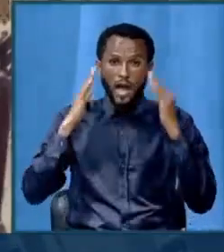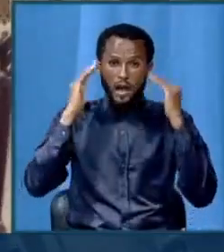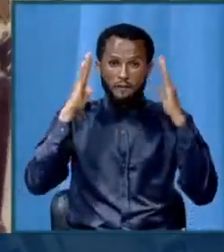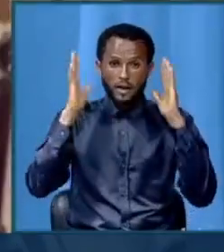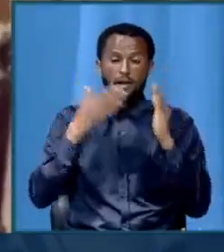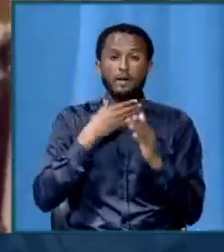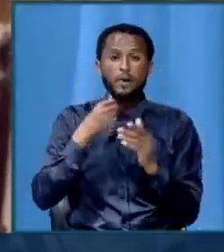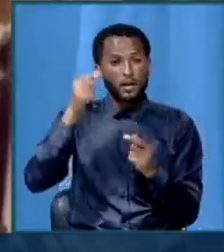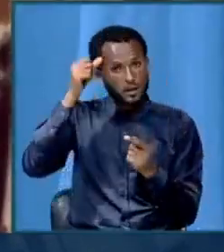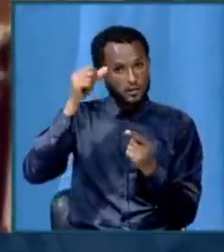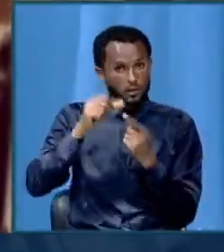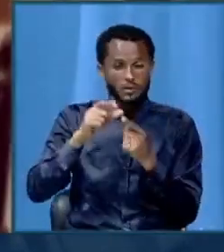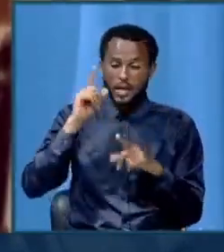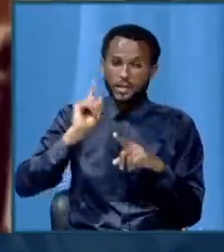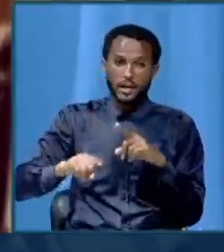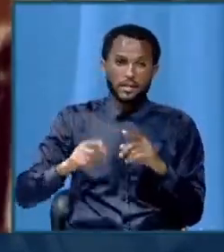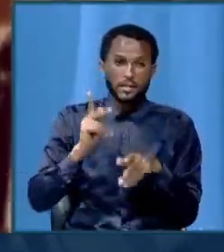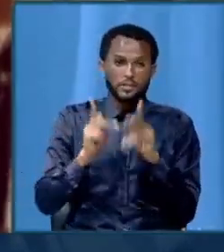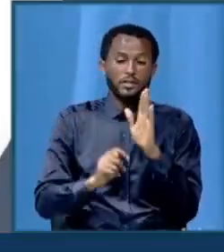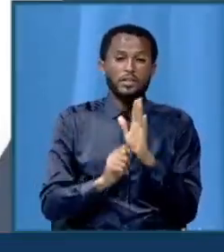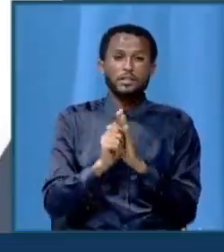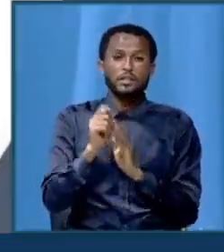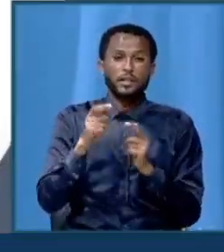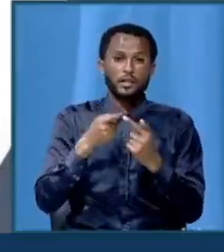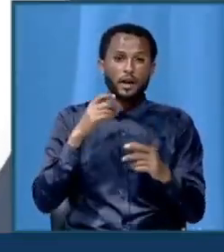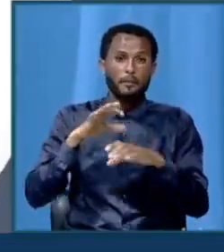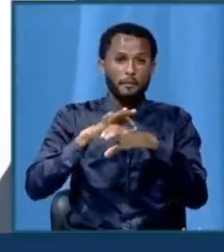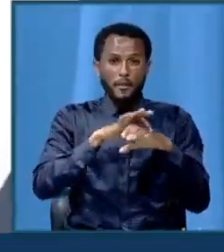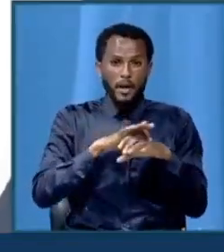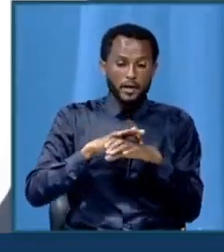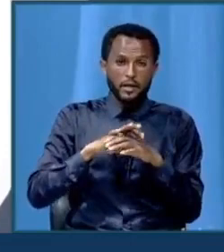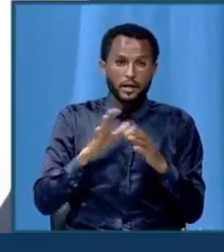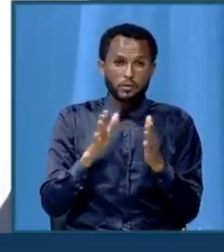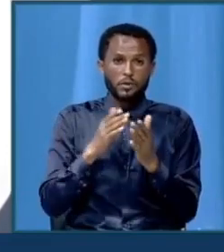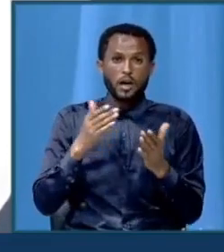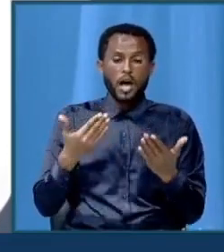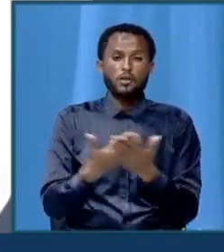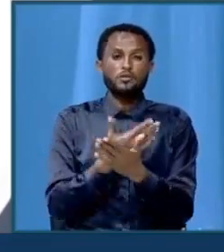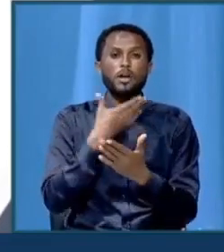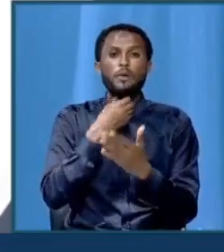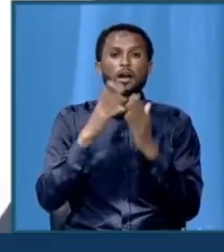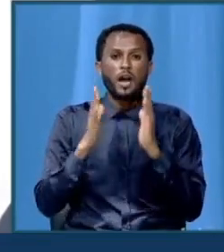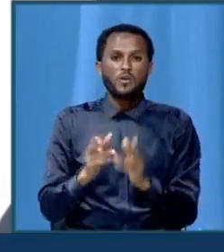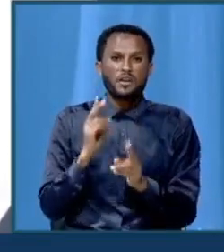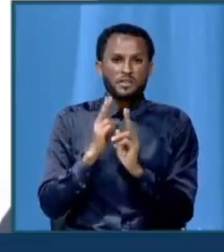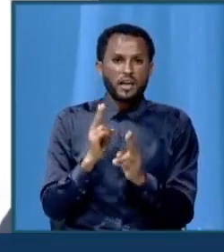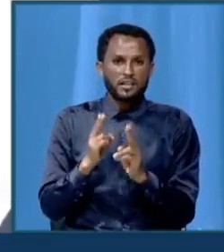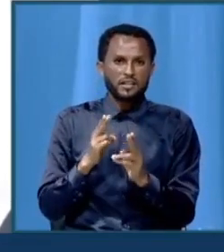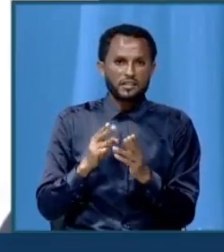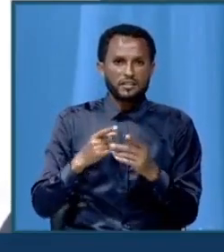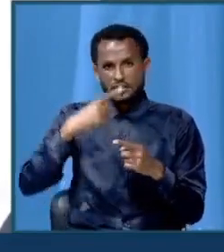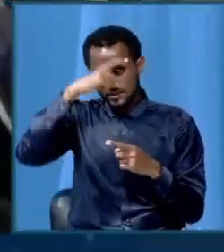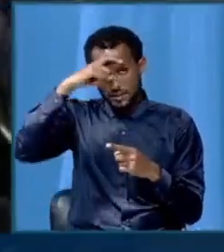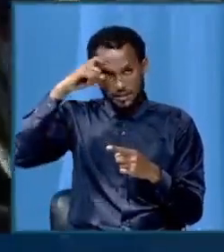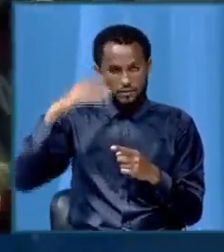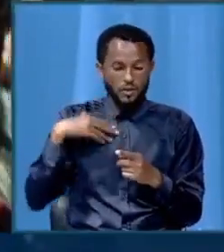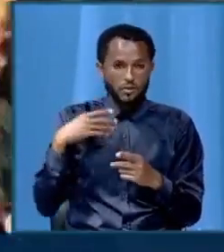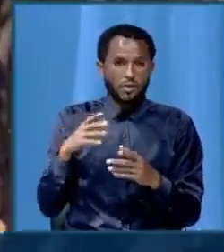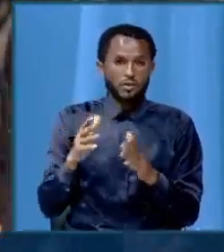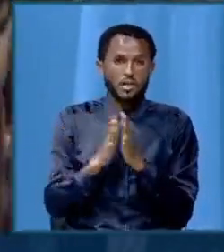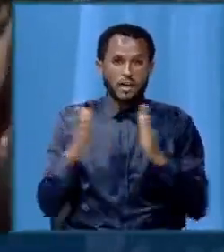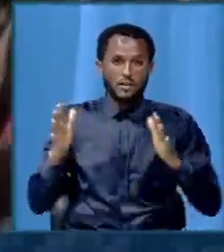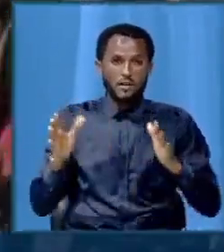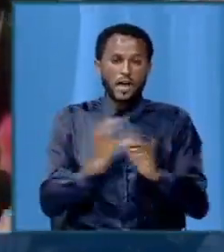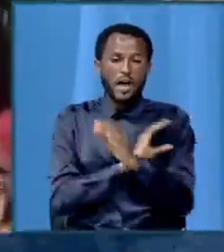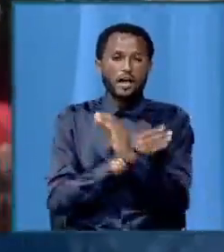ኣምሓራን ክዝክር ኣይከኣልን። ህዝቢ ትግራይ ካብ መሬት ኣጥፊኡ ሓድሽ ኣምሓራዊ ታሪክን ባህልን ንምፍጣር ላሕ ዝብል ዘሎ ገባቲ ሓይሊ